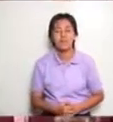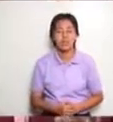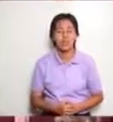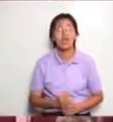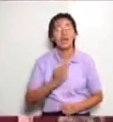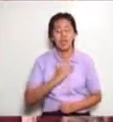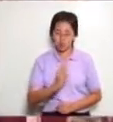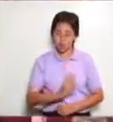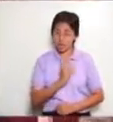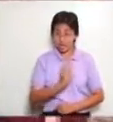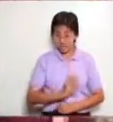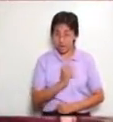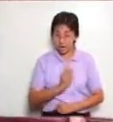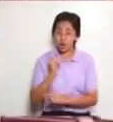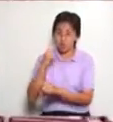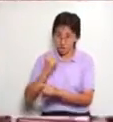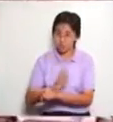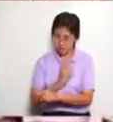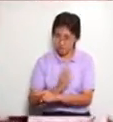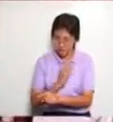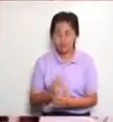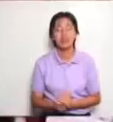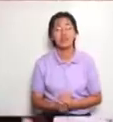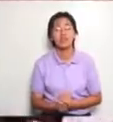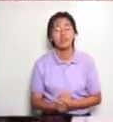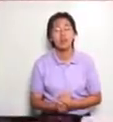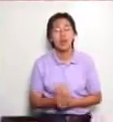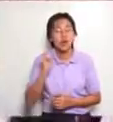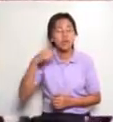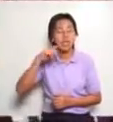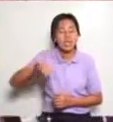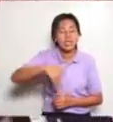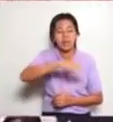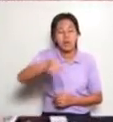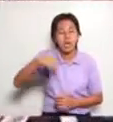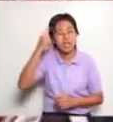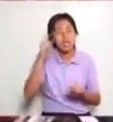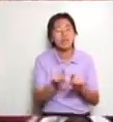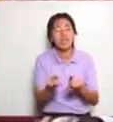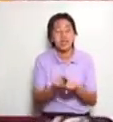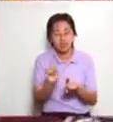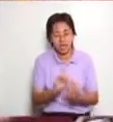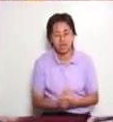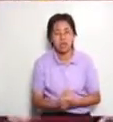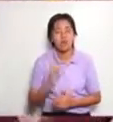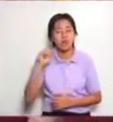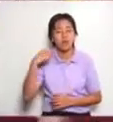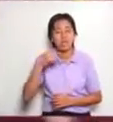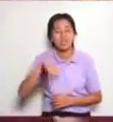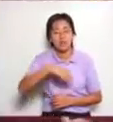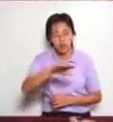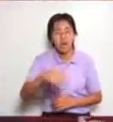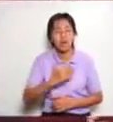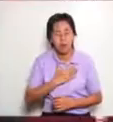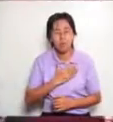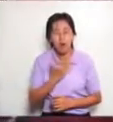อันนี้เราให้เกรยเขาแล้วแล้อีกอนนึงที่สุขมาulu ทุกคนเหดกผมยกหมุหัเหนดกผมแ่สุภพสติที่กระรคับกร